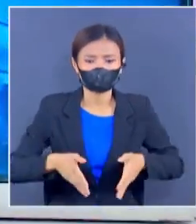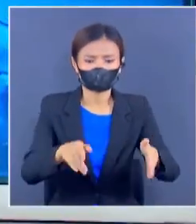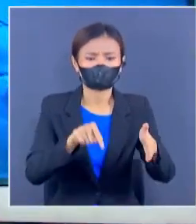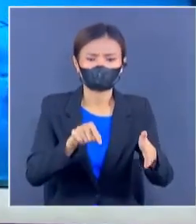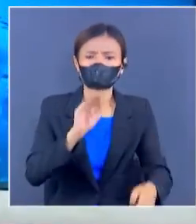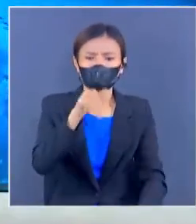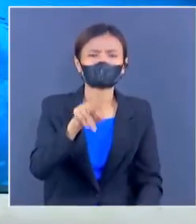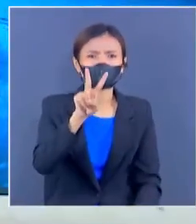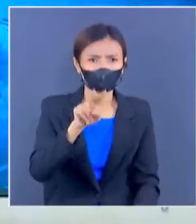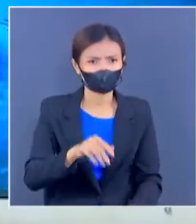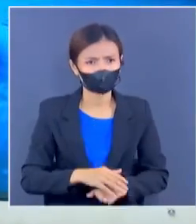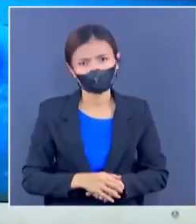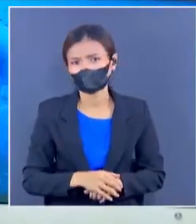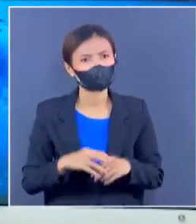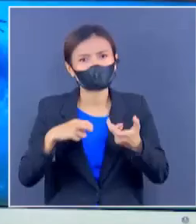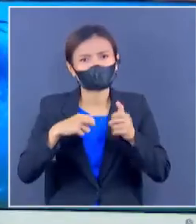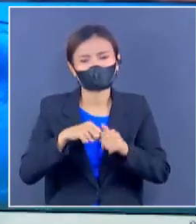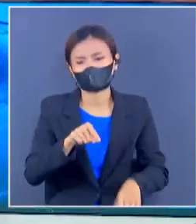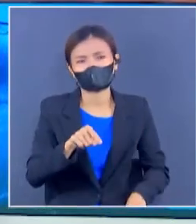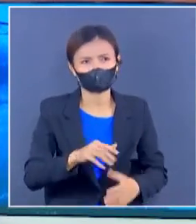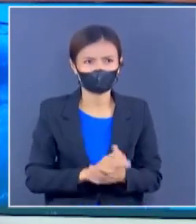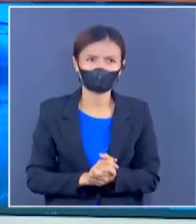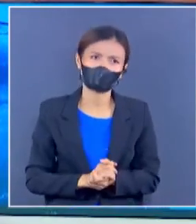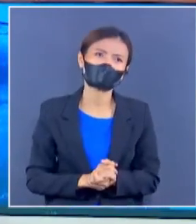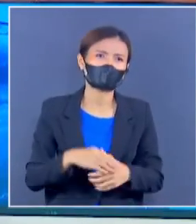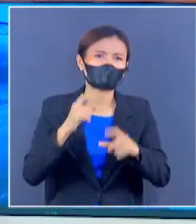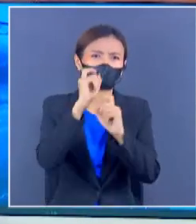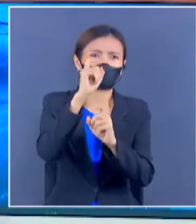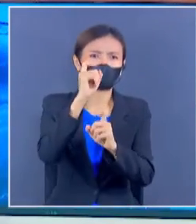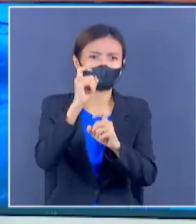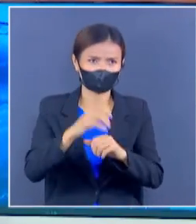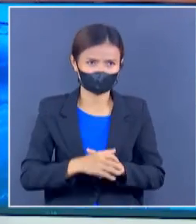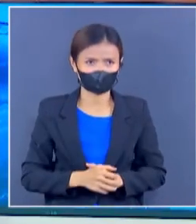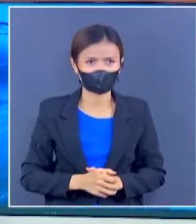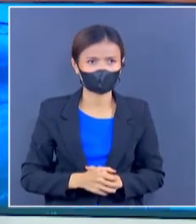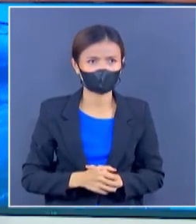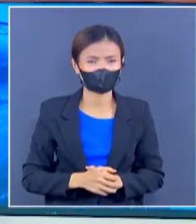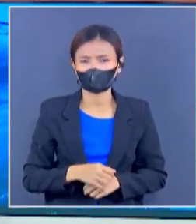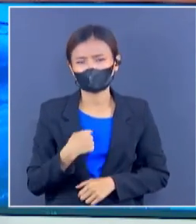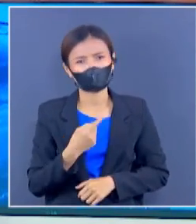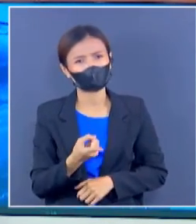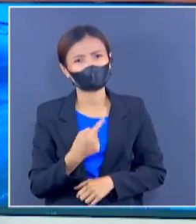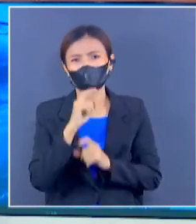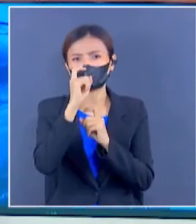แล้วใช้ชีวิตกันยังไงดีทุกวันนี้ผ่านเส้นพระราม2 อ ันตรายมันมีโอกาสเกิดขึ้นได้ม